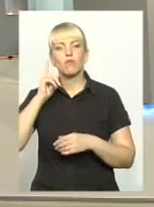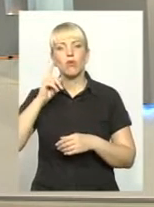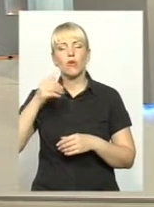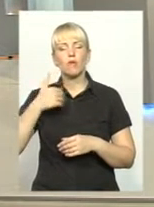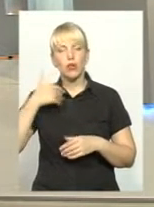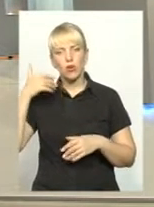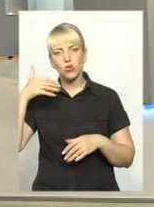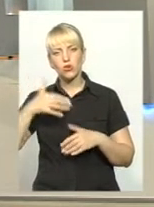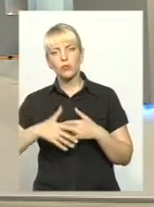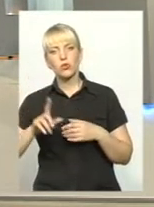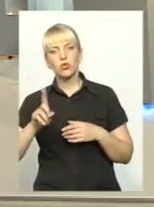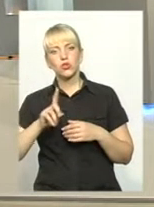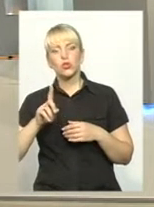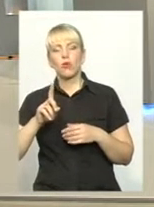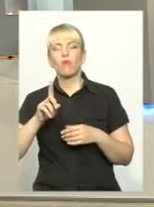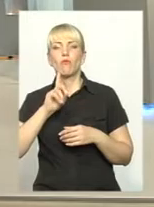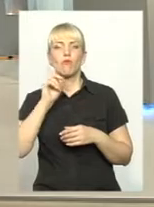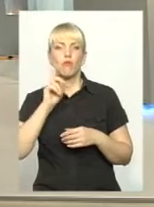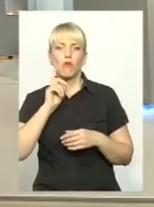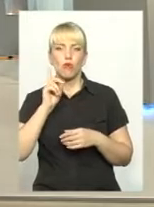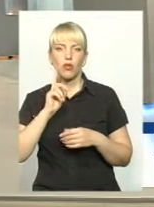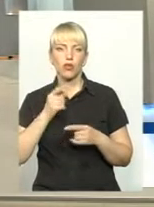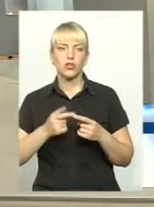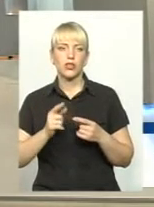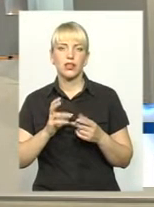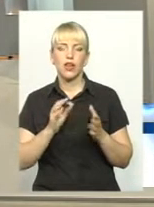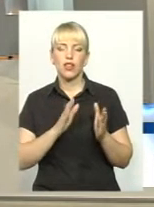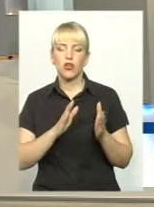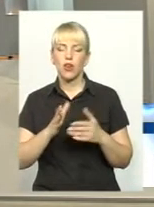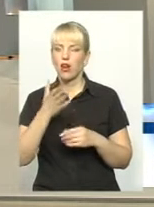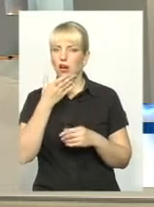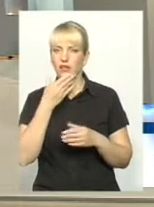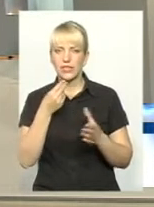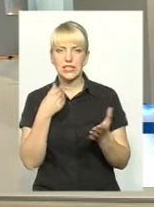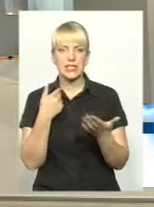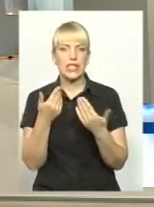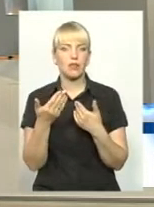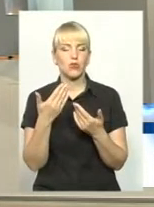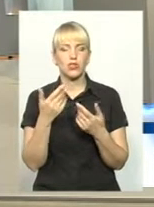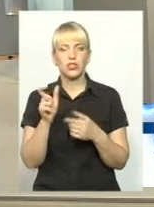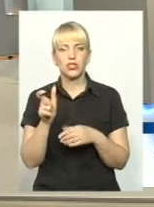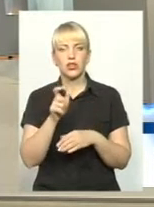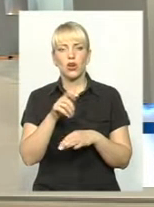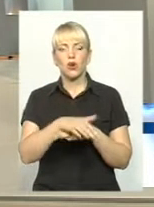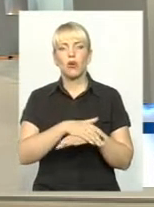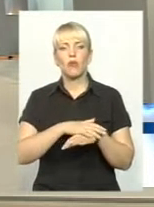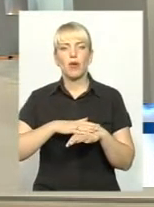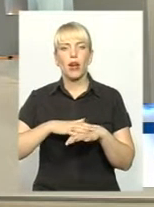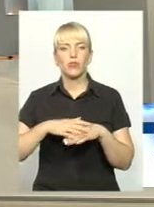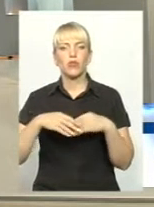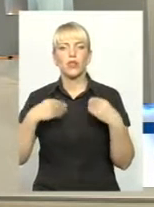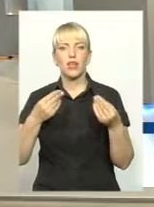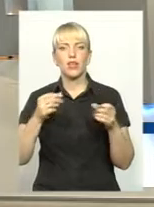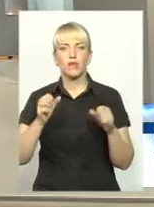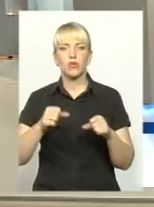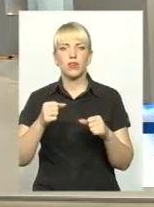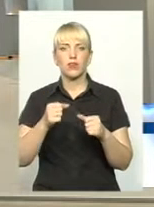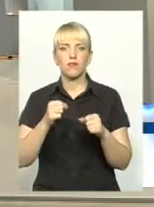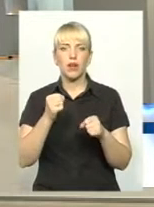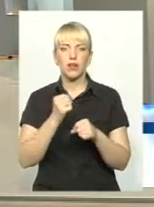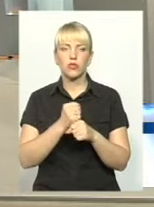що саме превентивна діяльність, саме налагодження гарного діалогу з громадою дає можливість нам працювати на